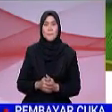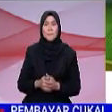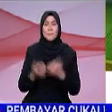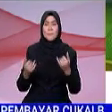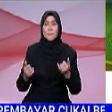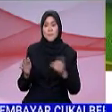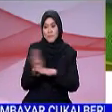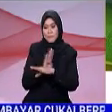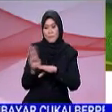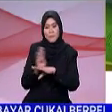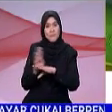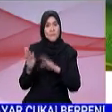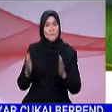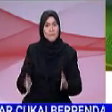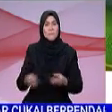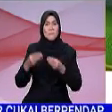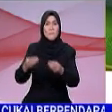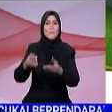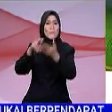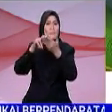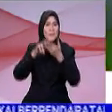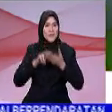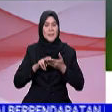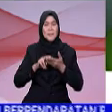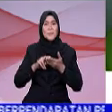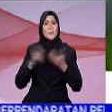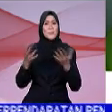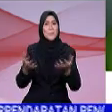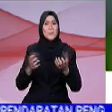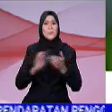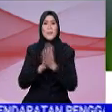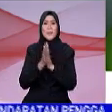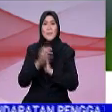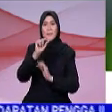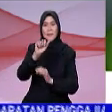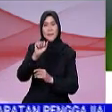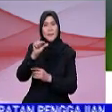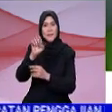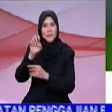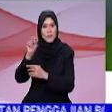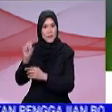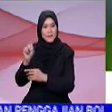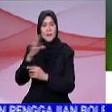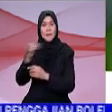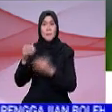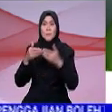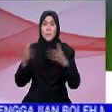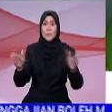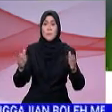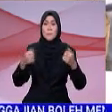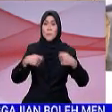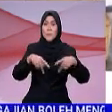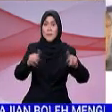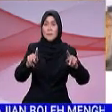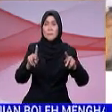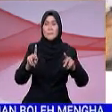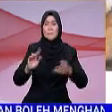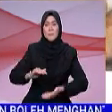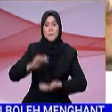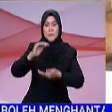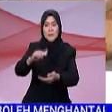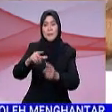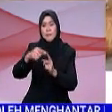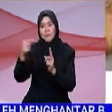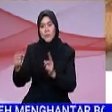Perkembangan perusahaan ini turut memberi rezeki kepada mereka yang mahu menjadi ejen. Ia juga membuka ruang kepada pembekal daun